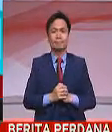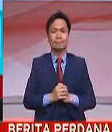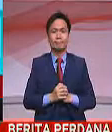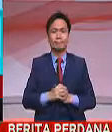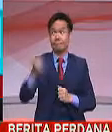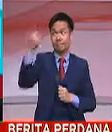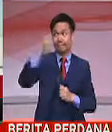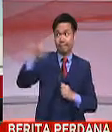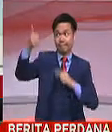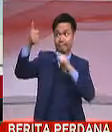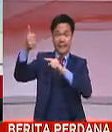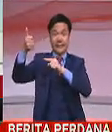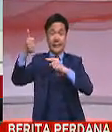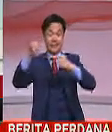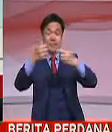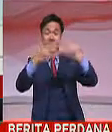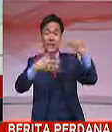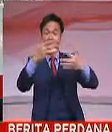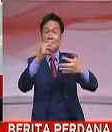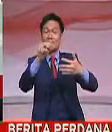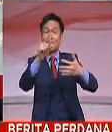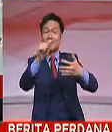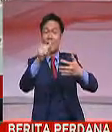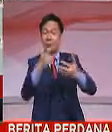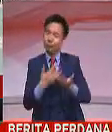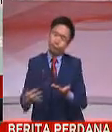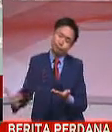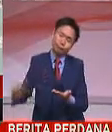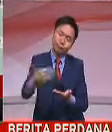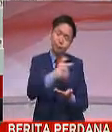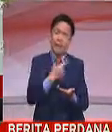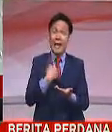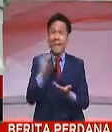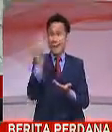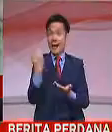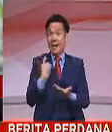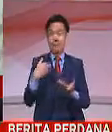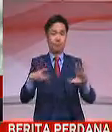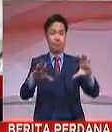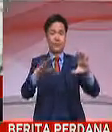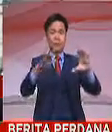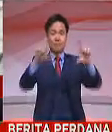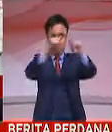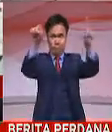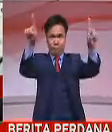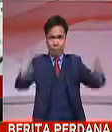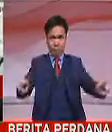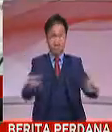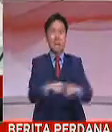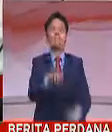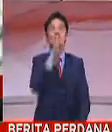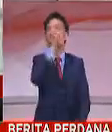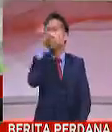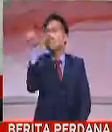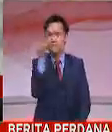pengurusan penerimaan data e-census ini, jadi kita telah membina satu dashboard. Jadi pada dashboard yang seperti yang tertera ini, kita boleh